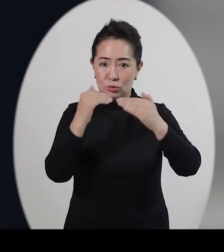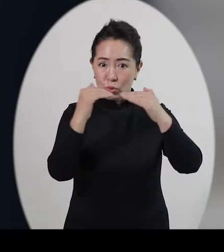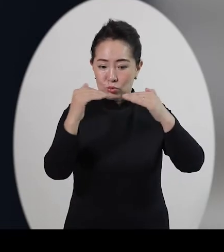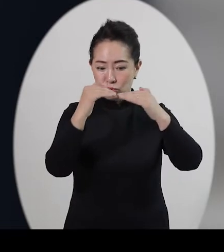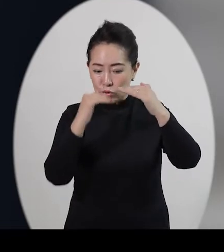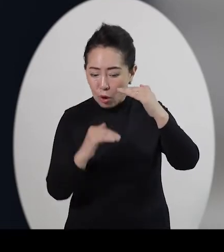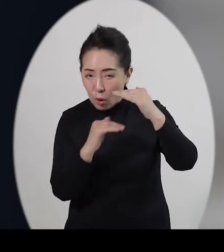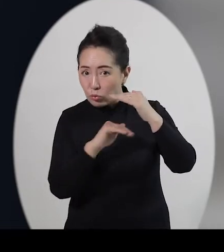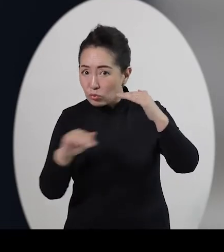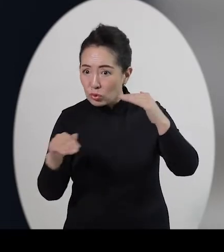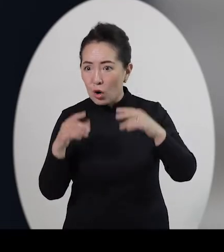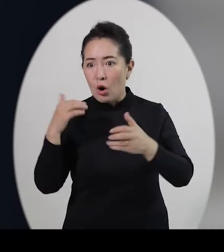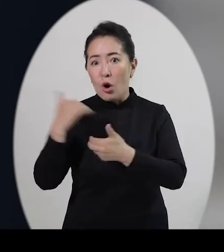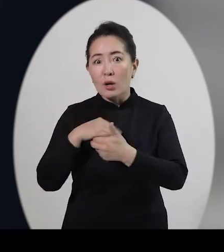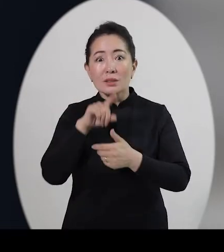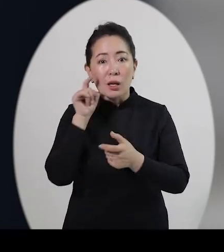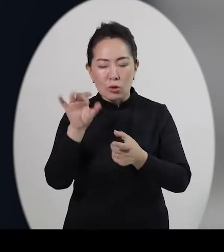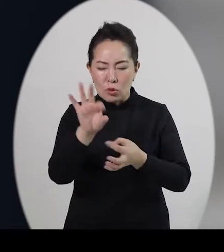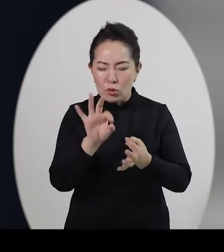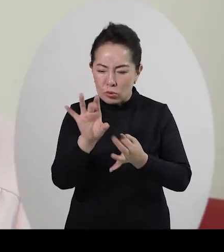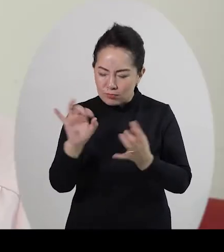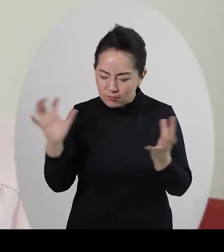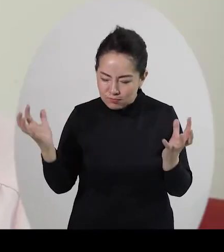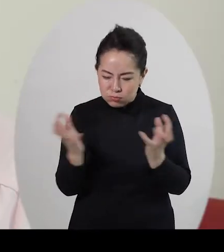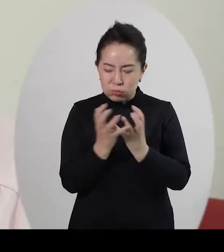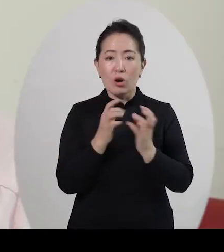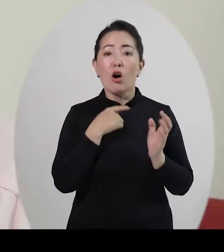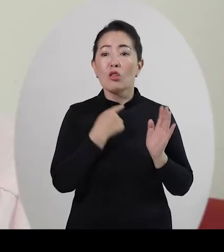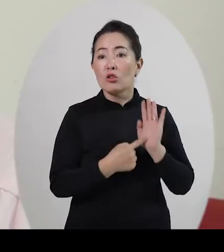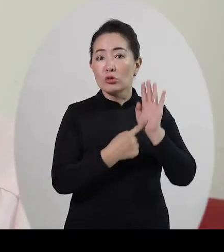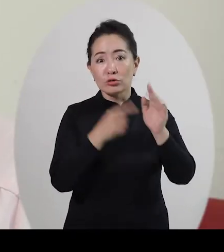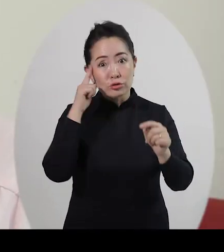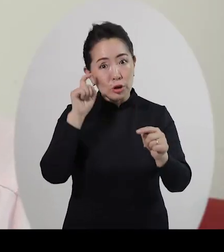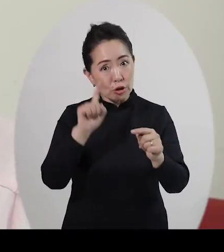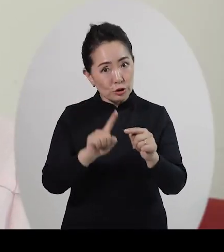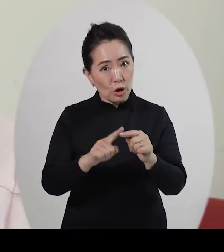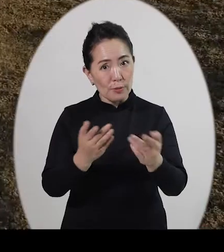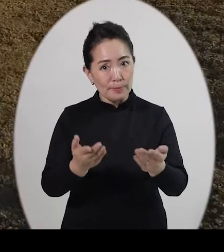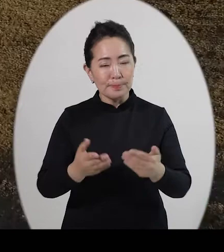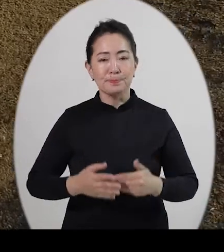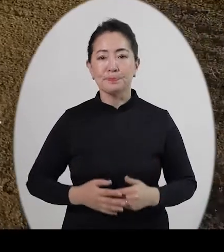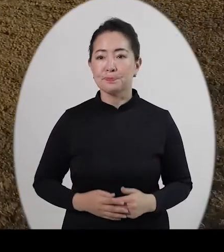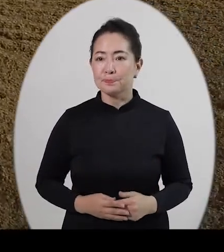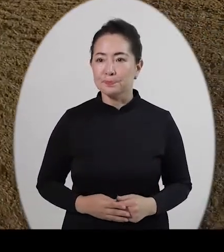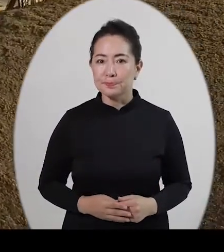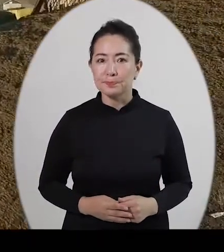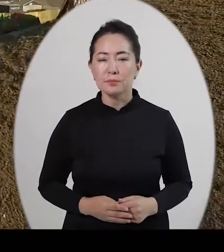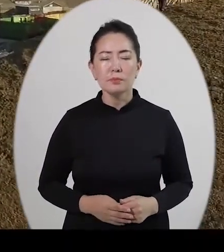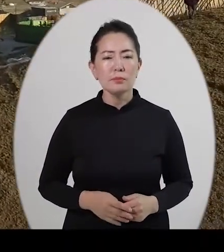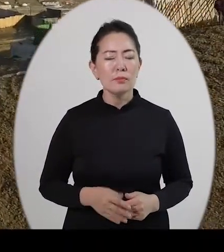баталгаажих төвшнгөөс доогуур орлоготой залуус зэрэг аль болох олон бүлгийн төлөөллийн тухай хоолыг хөрөнгөө зорьсон.